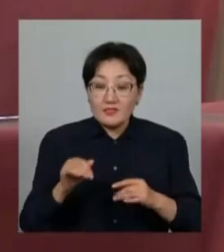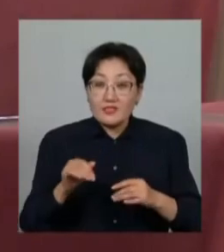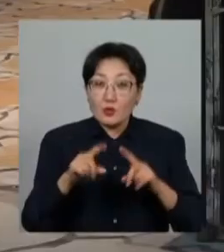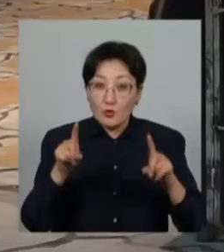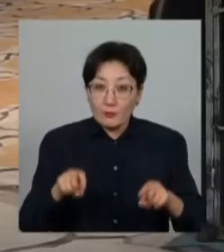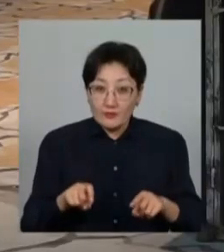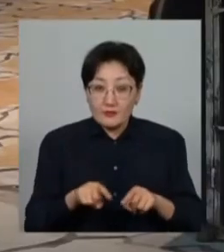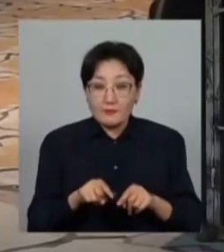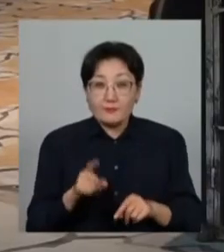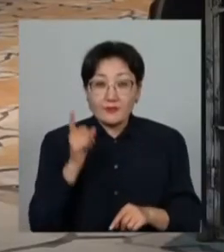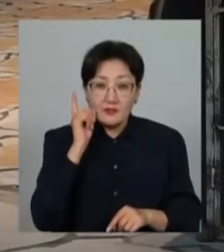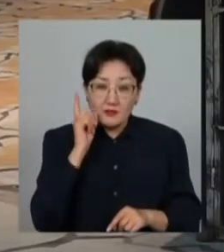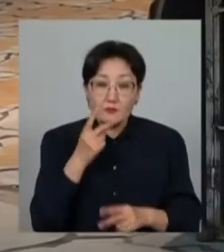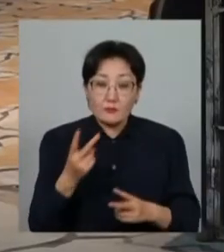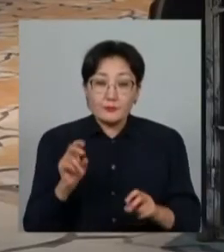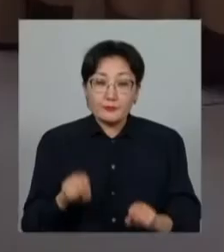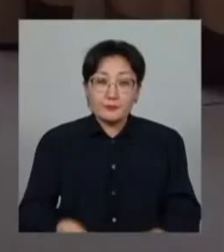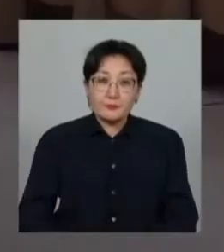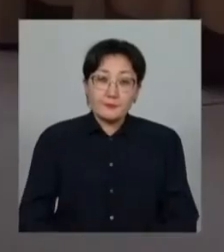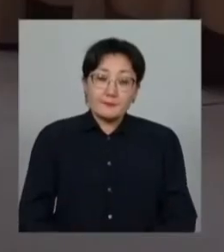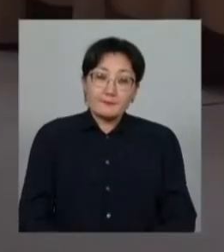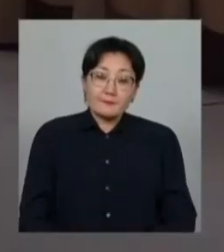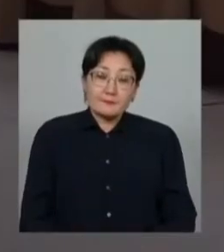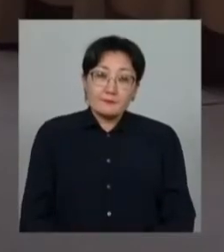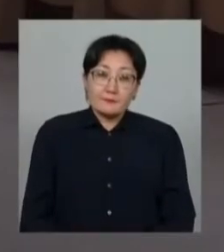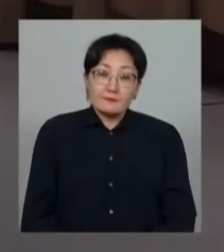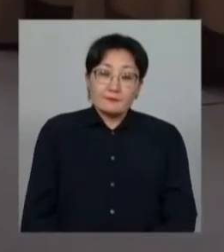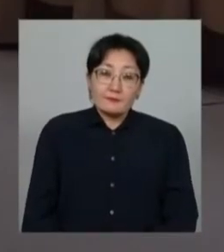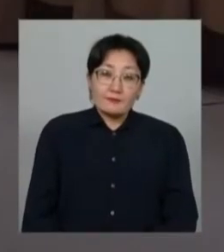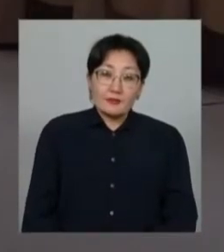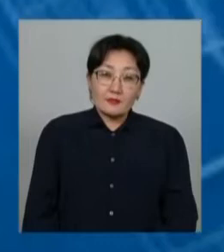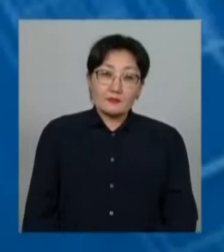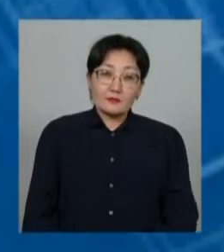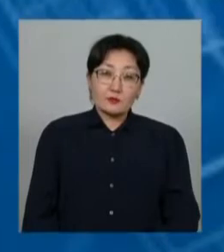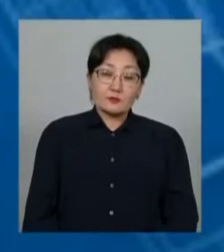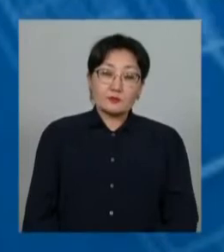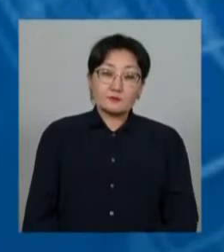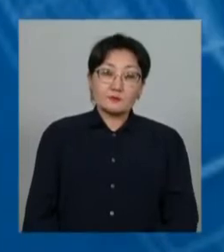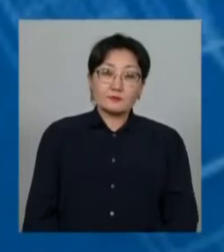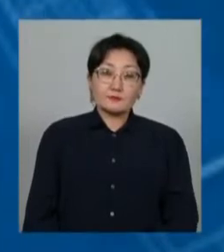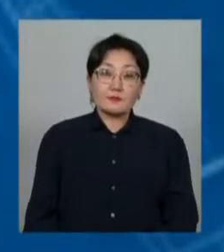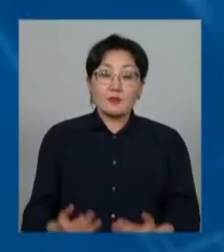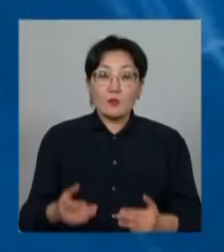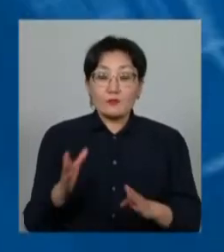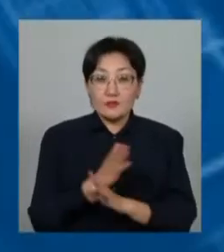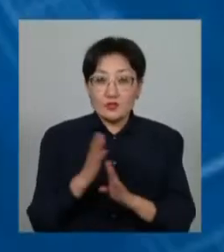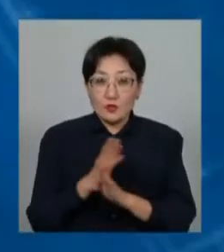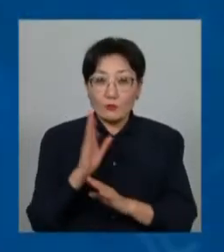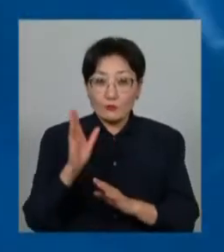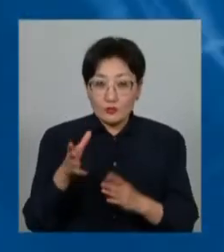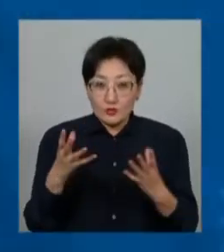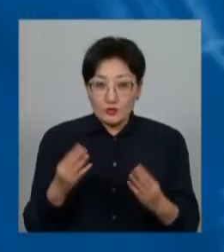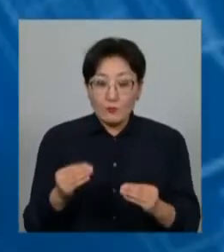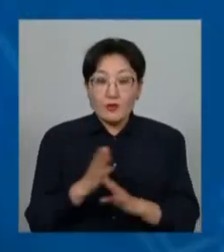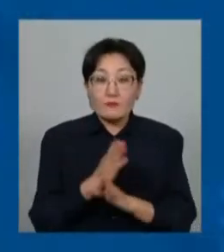страницах в социальных сетях. Рамина Мирзалимова, Рашид Шукуралиев, телеканал «Алматы». А теперь о погоде на предстоящие дни.